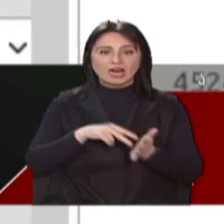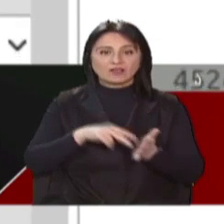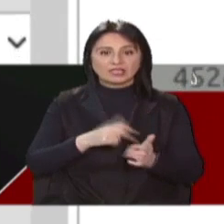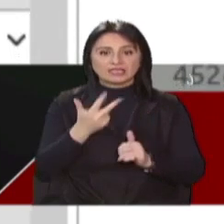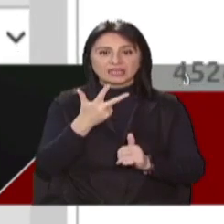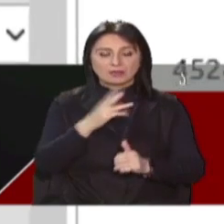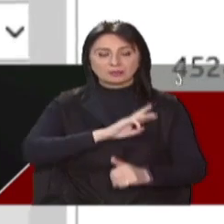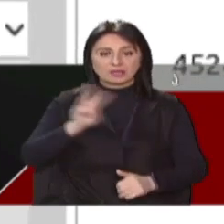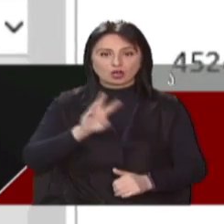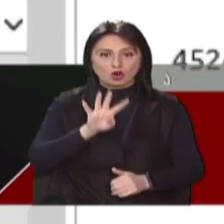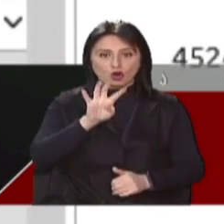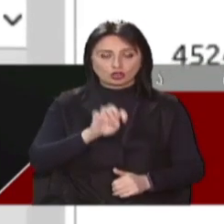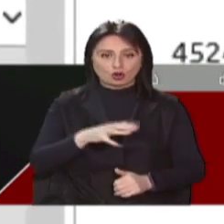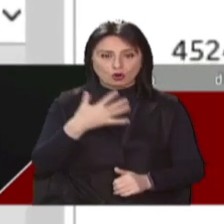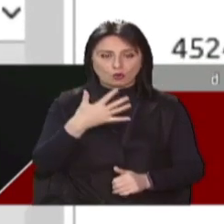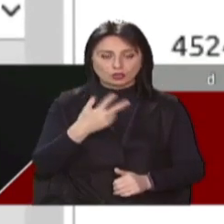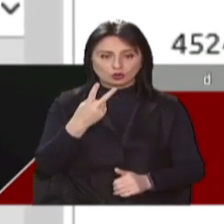ღირებულებად